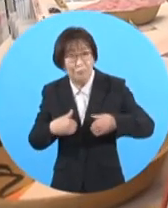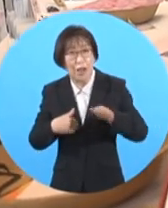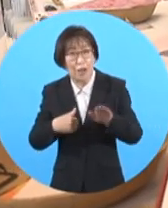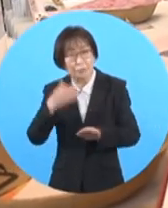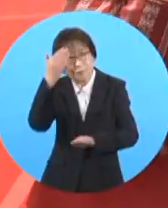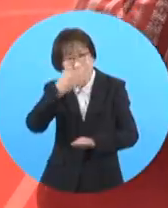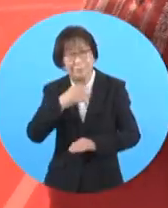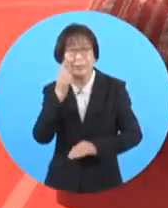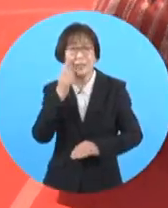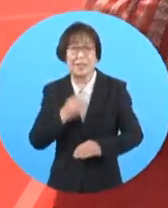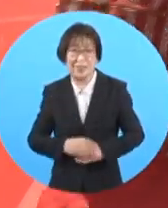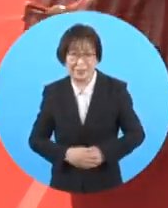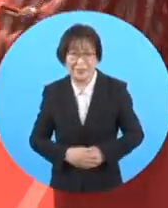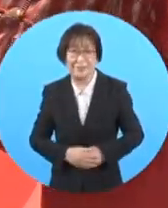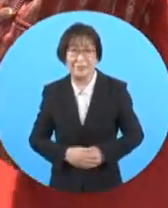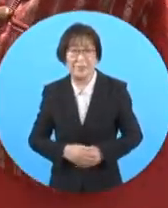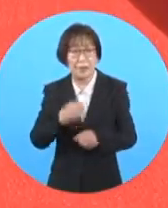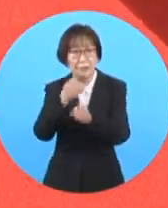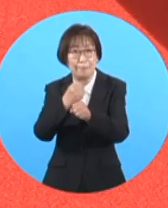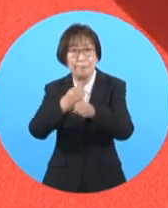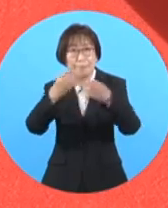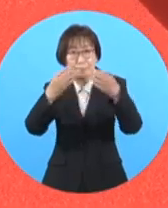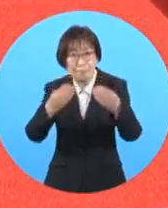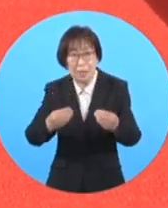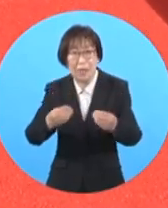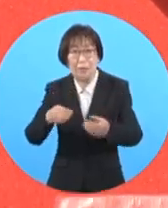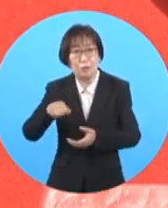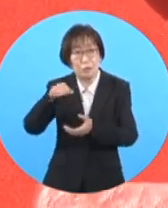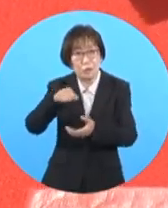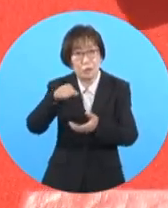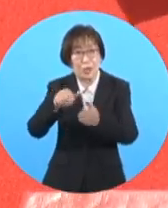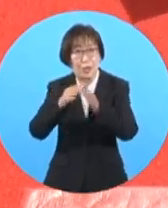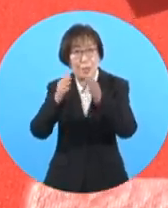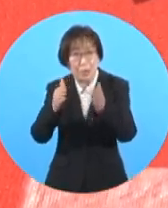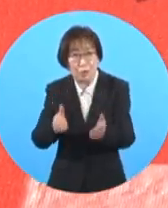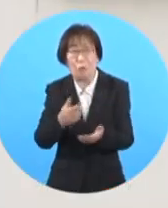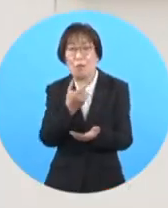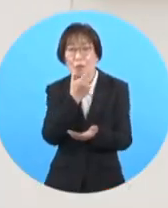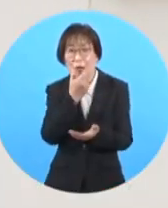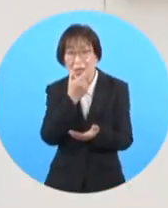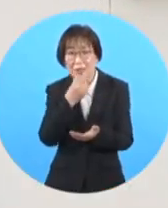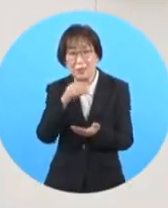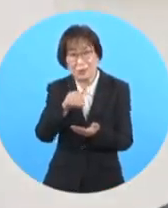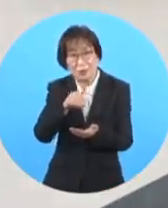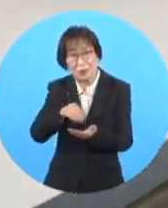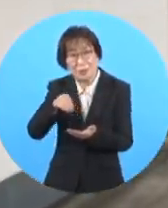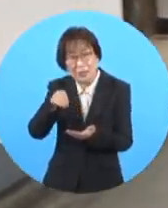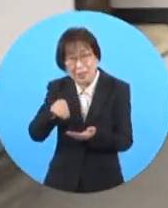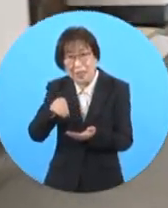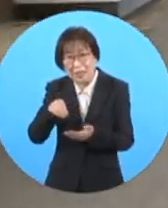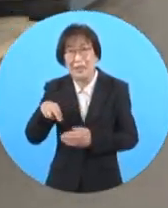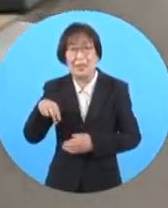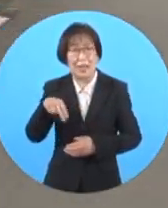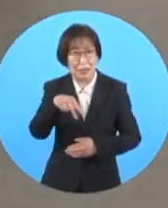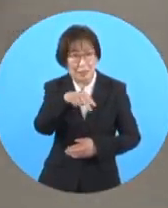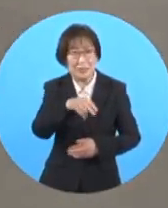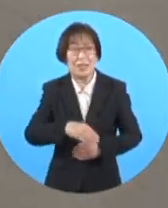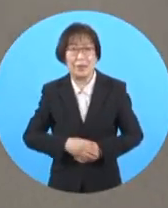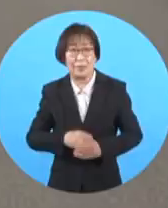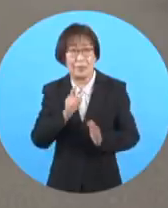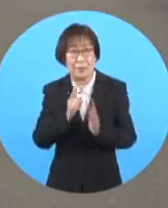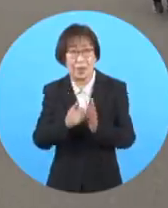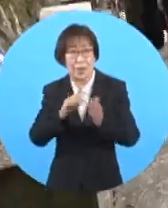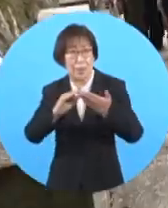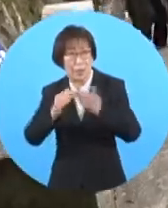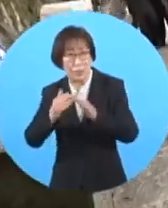ました。 出来上がった遊山箱にはお菓子を詰めて出かけました。寺町周